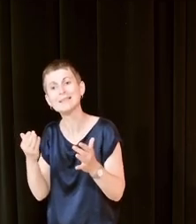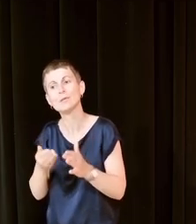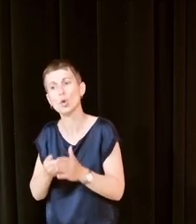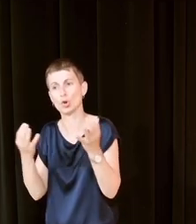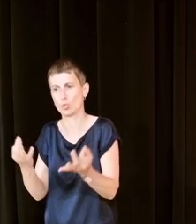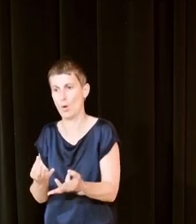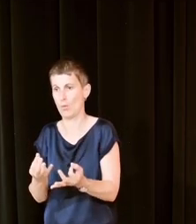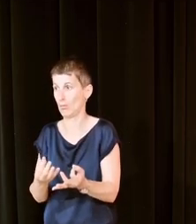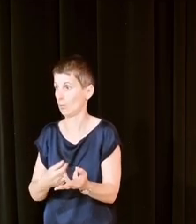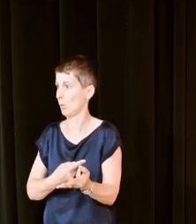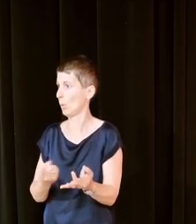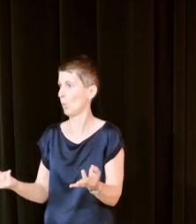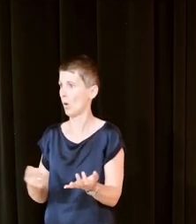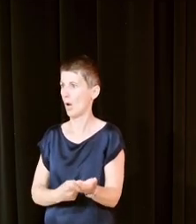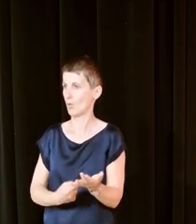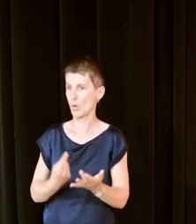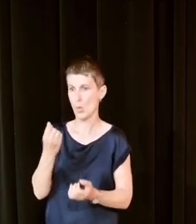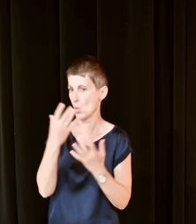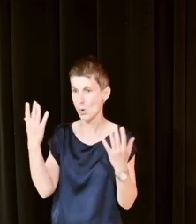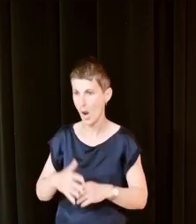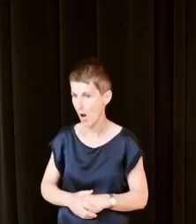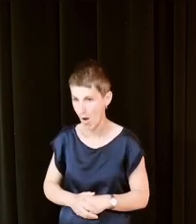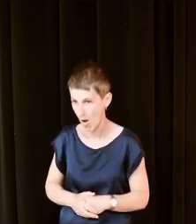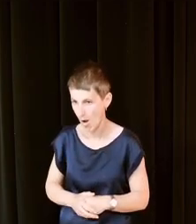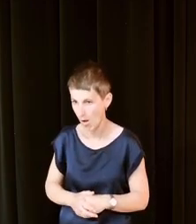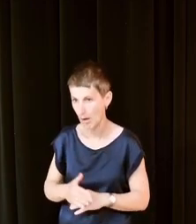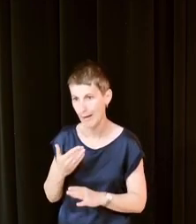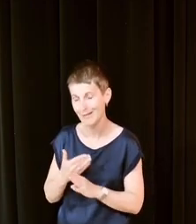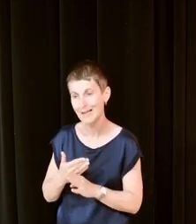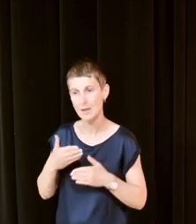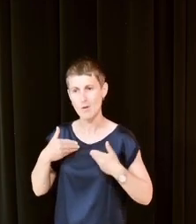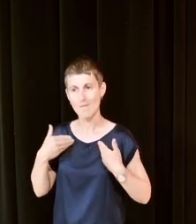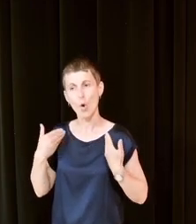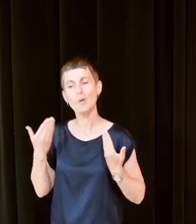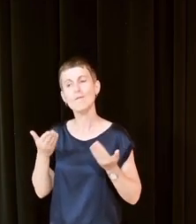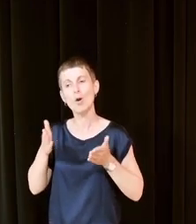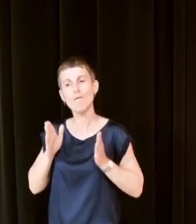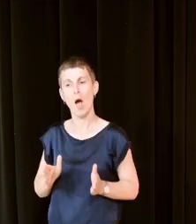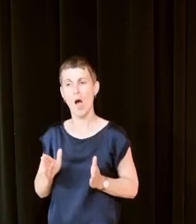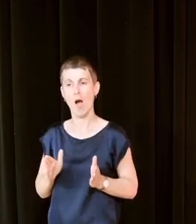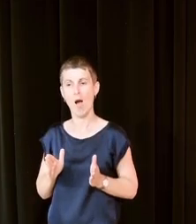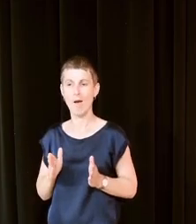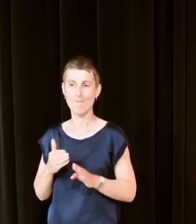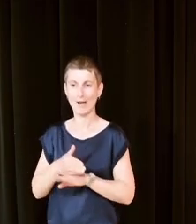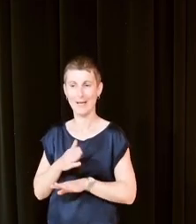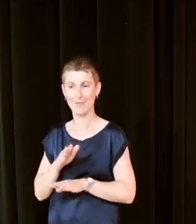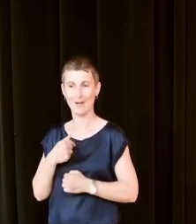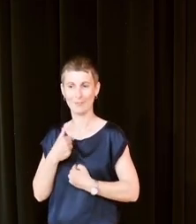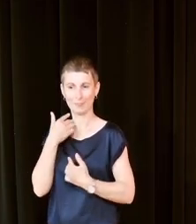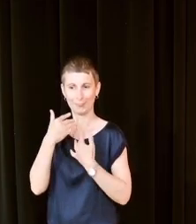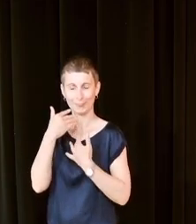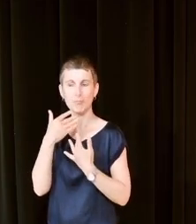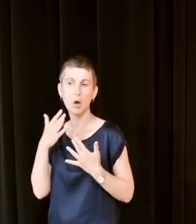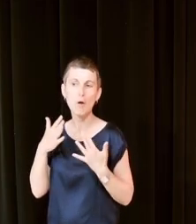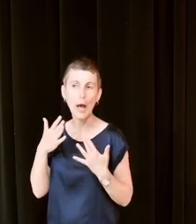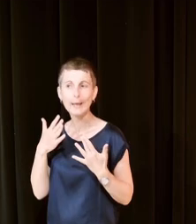alle eine Herausforderung. Und insofern freue ich mich jetzt, als ein Vertreter eines Faches sprechen zu dürfen, was eben oftmals nicht